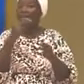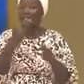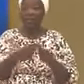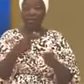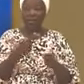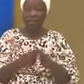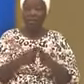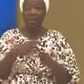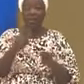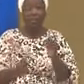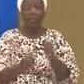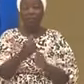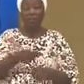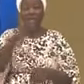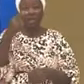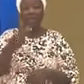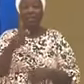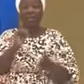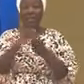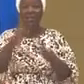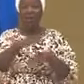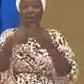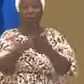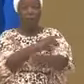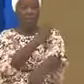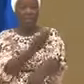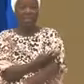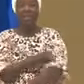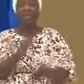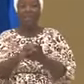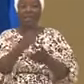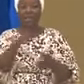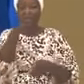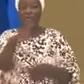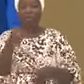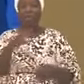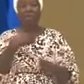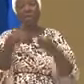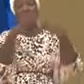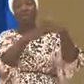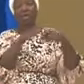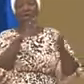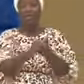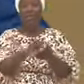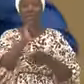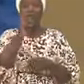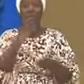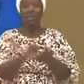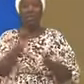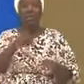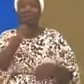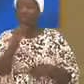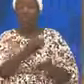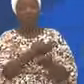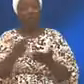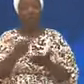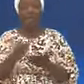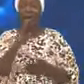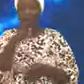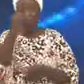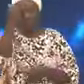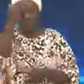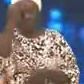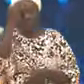très haut ça c'est le jeu de puissance le jet et sur celui qui ne peut faillir et vous